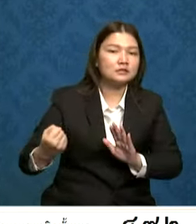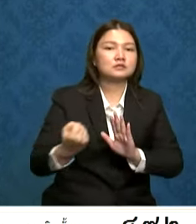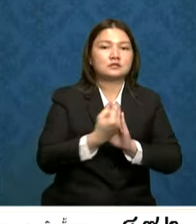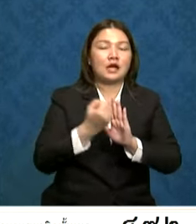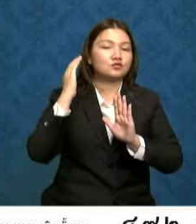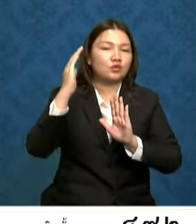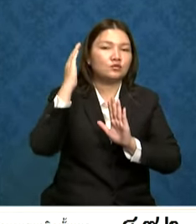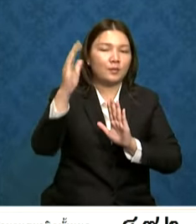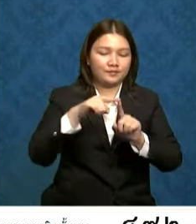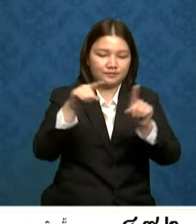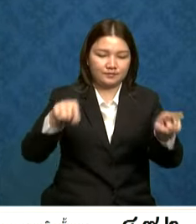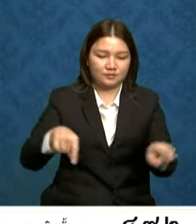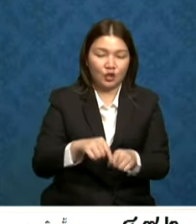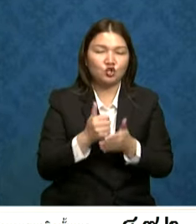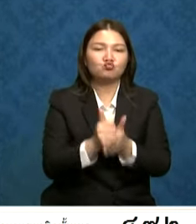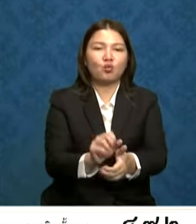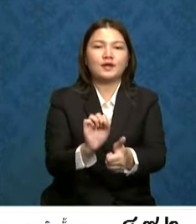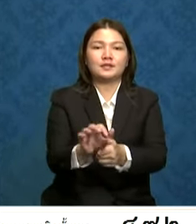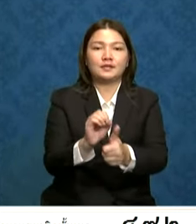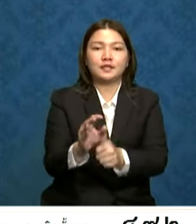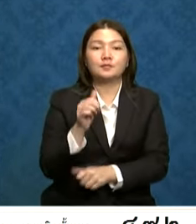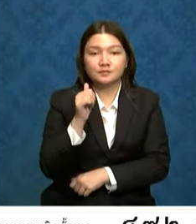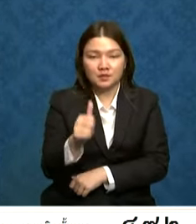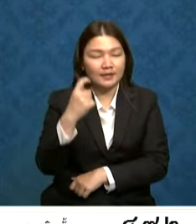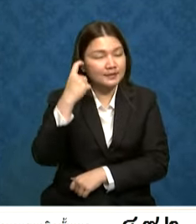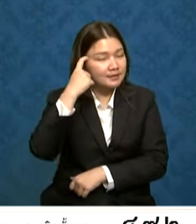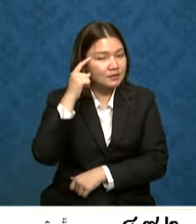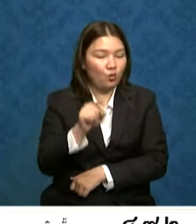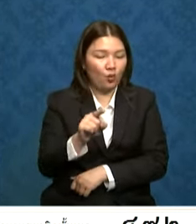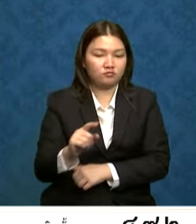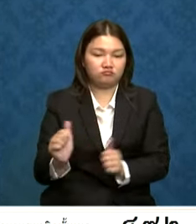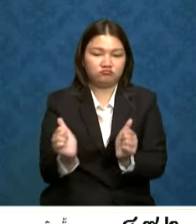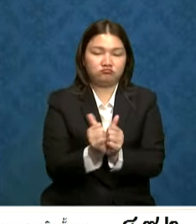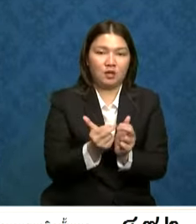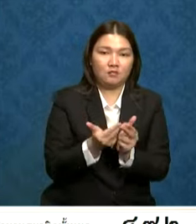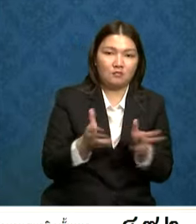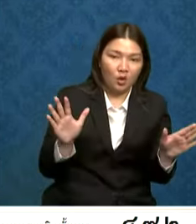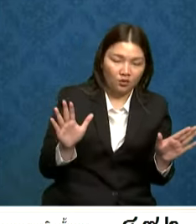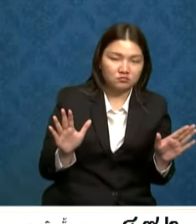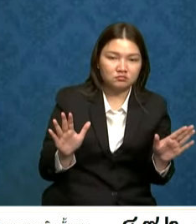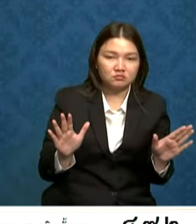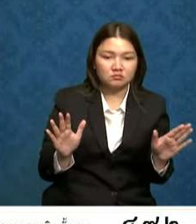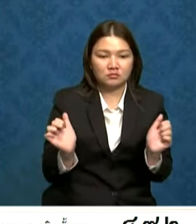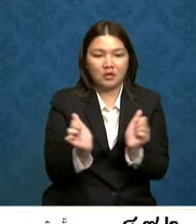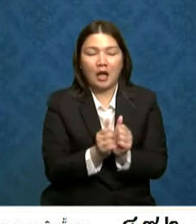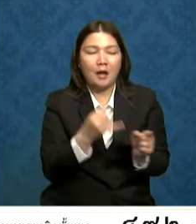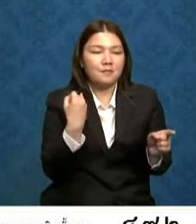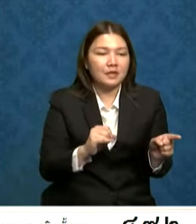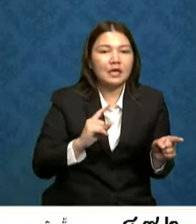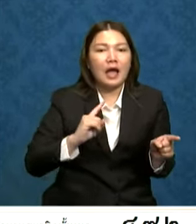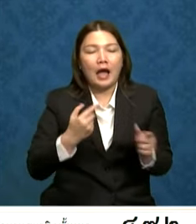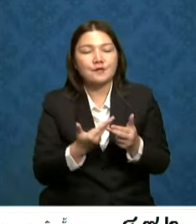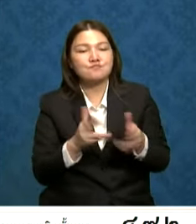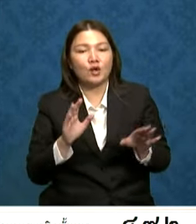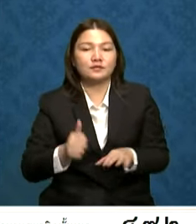โอกาสต่อไปว่าควรจะรวมหรือไม่รวมการกระทำอันใดบ้างหรือควรมีแนว